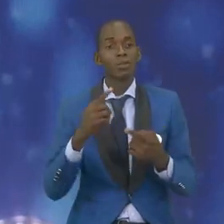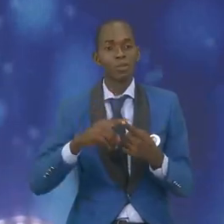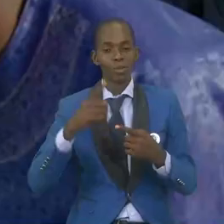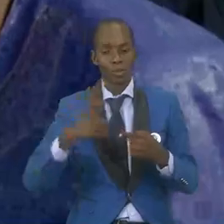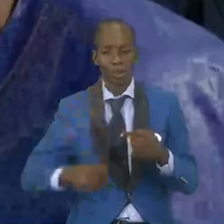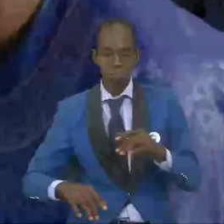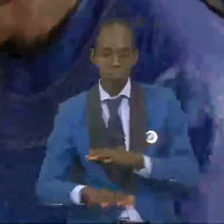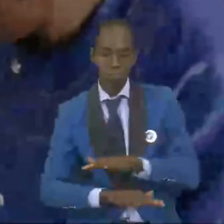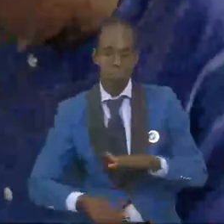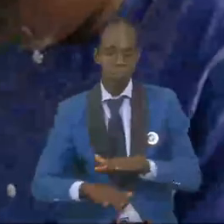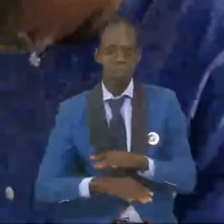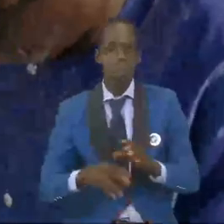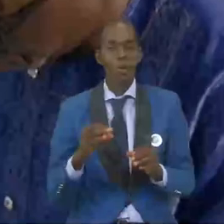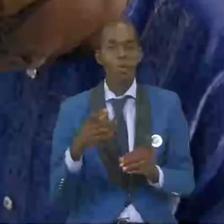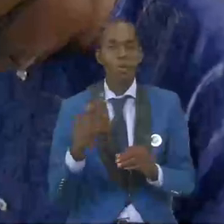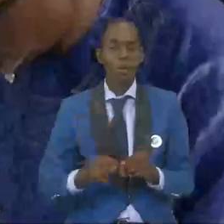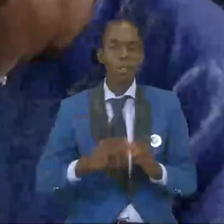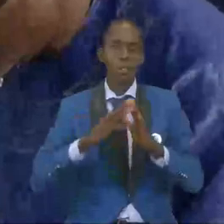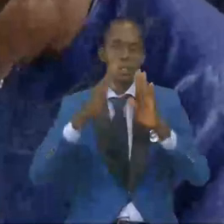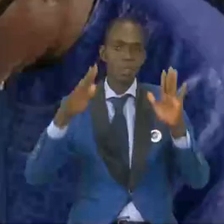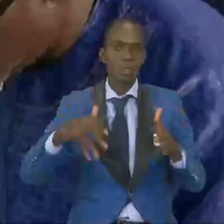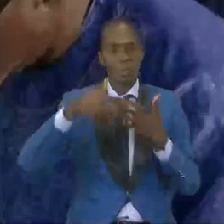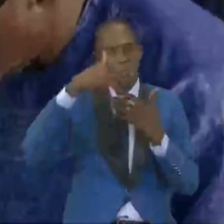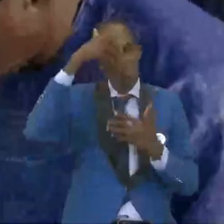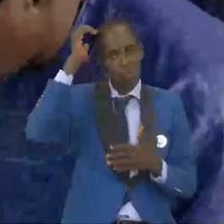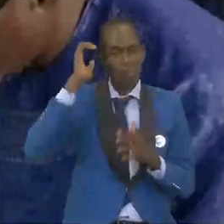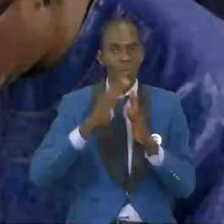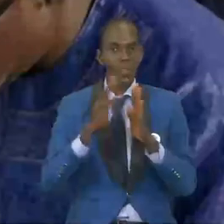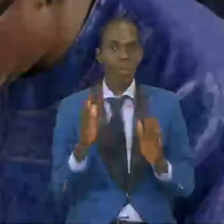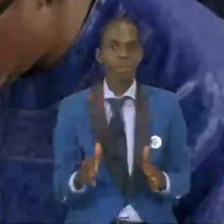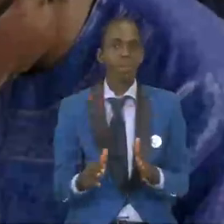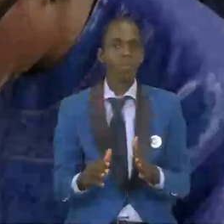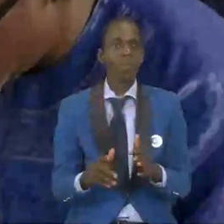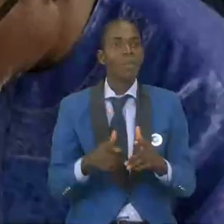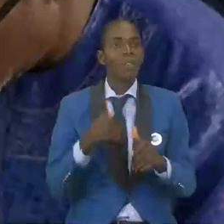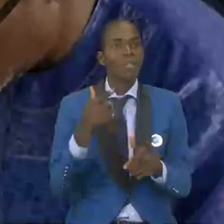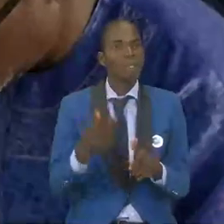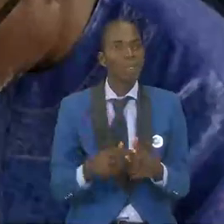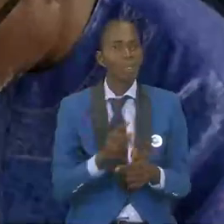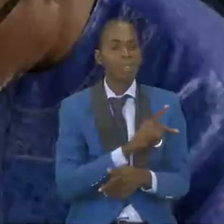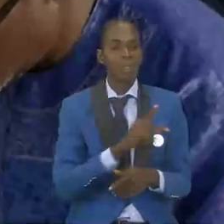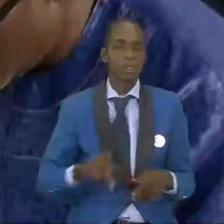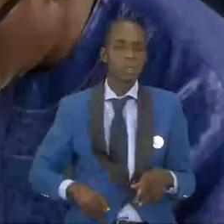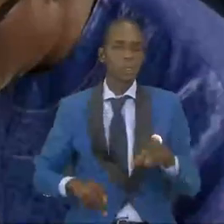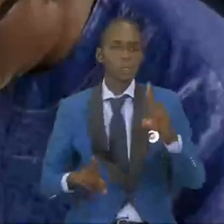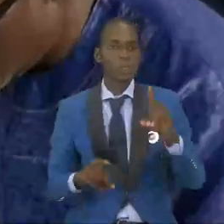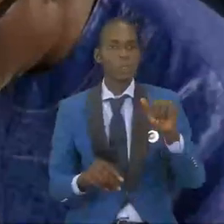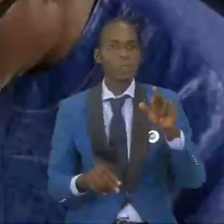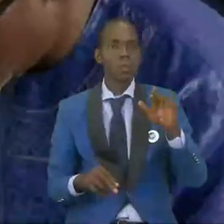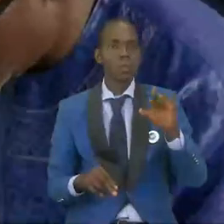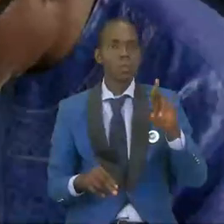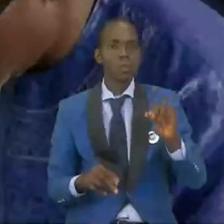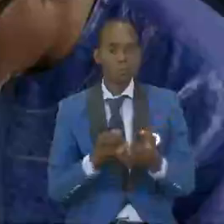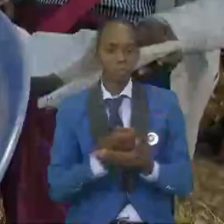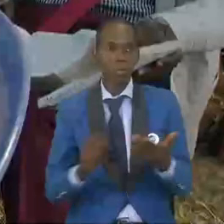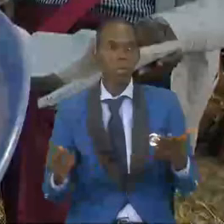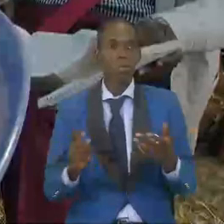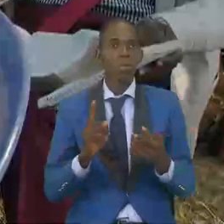Avant qu'ils ne parviennent au fond de la fosse. Verset 25. Après cela, le roi